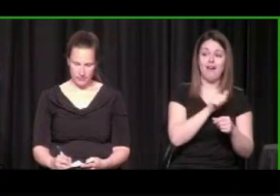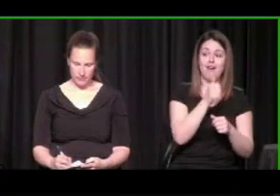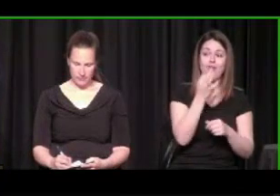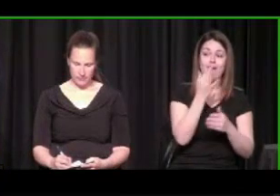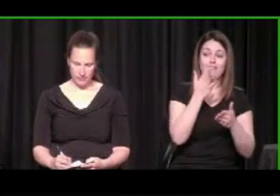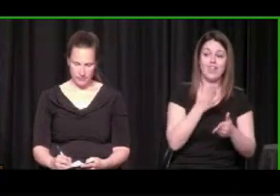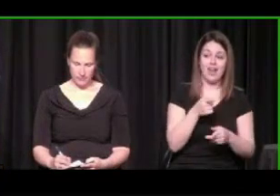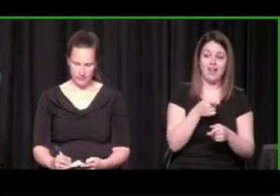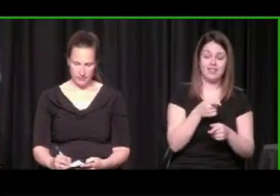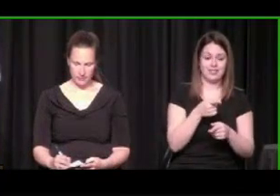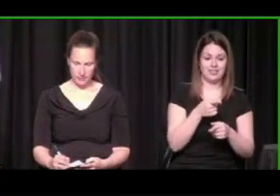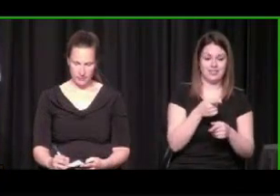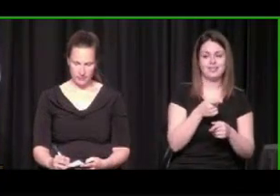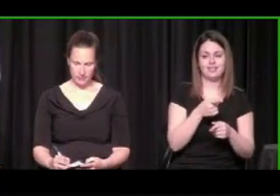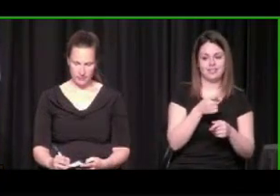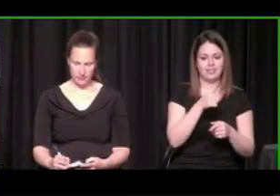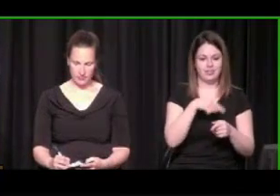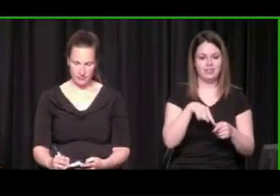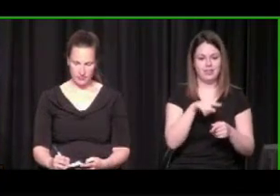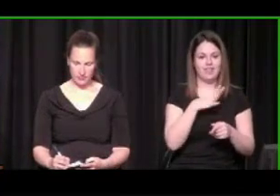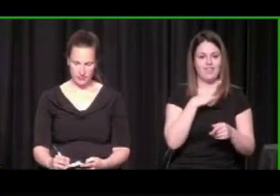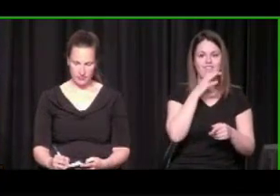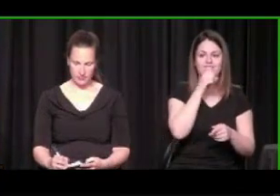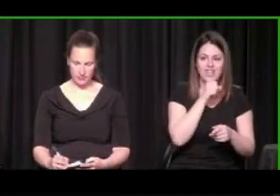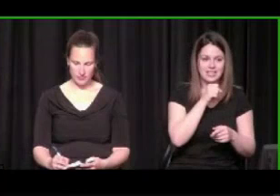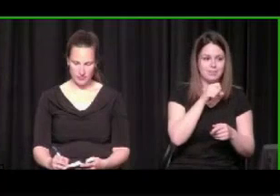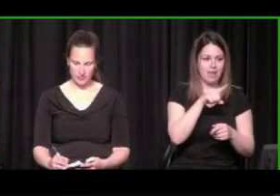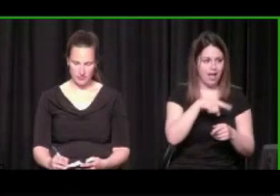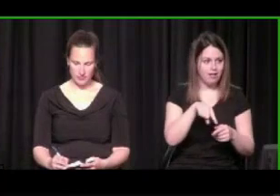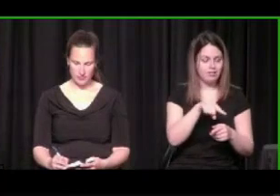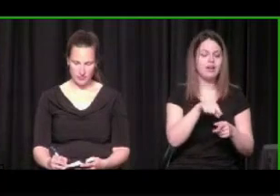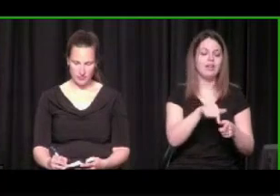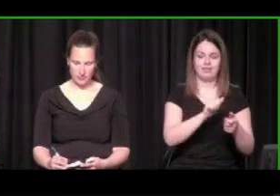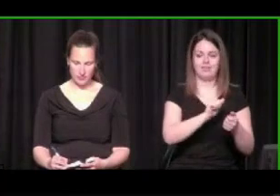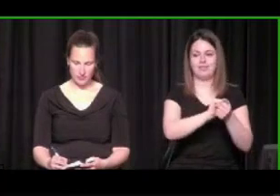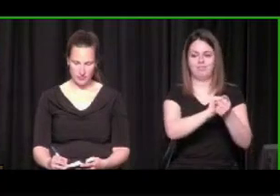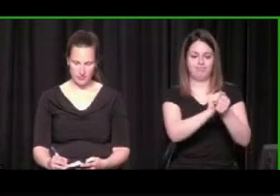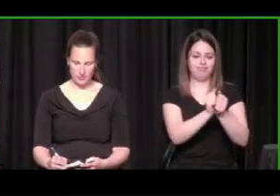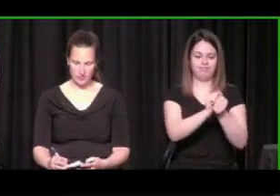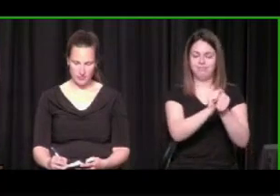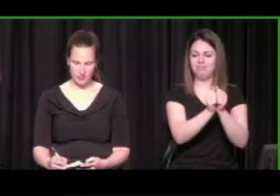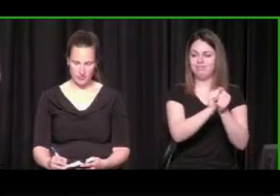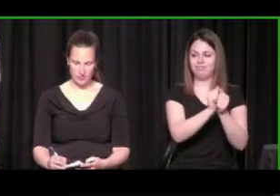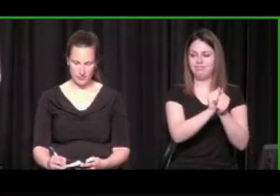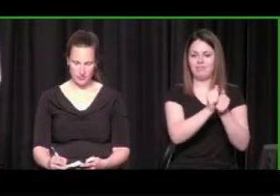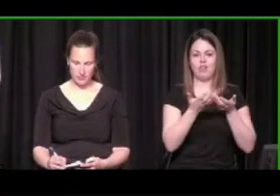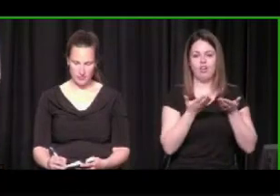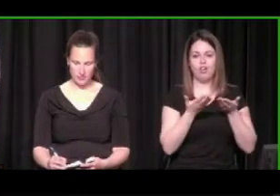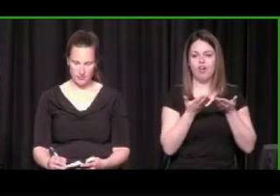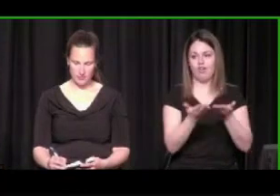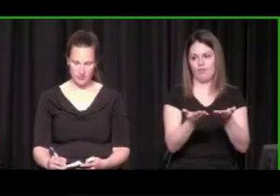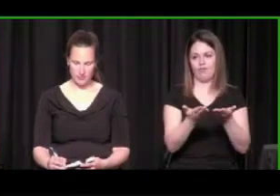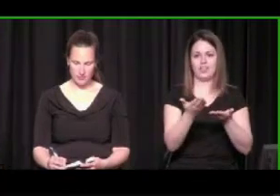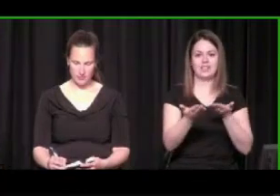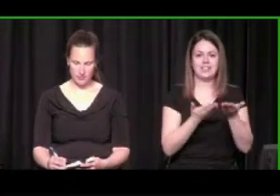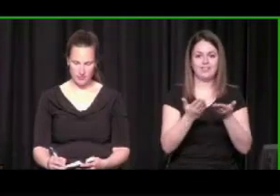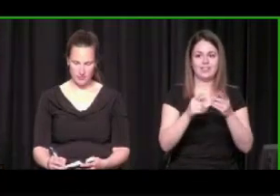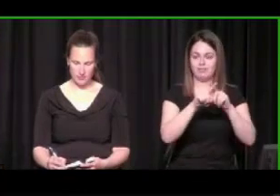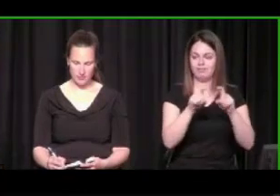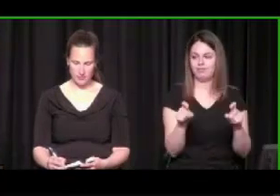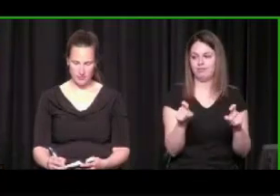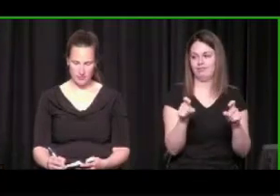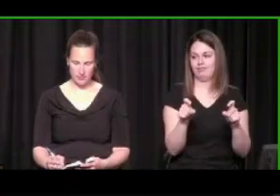usagers, de ses utilisateurs, finalement, est venu à ajuster finalement l'offre de services